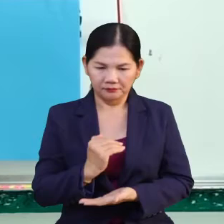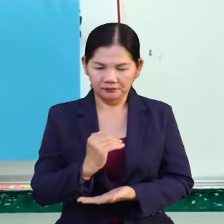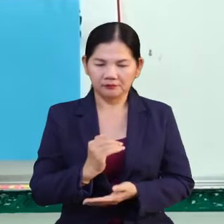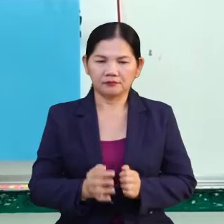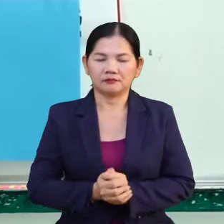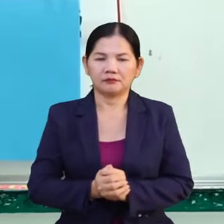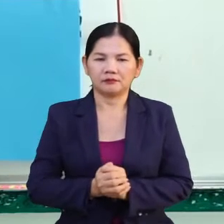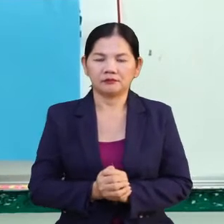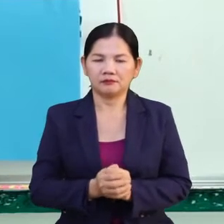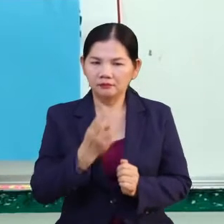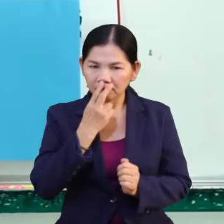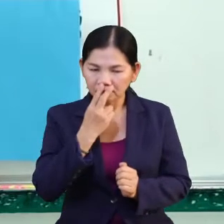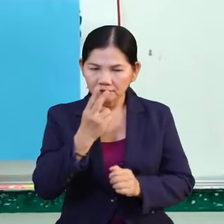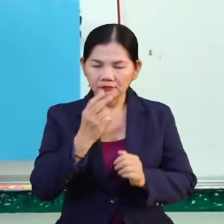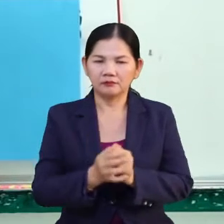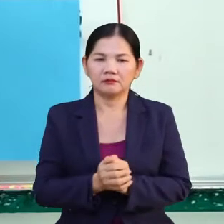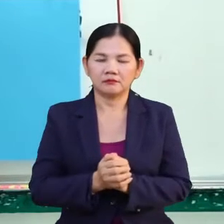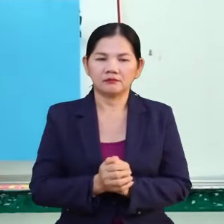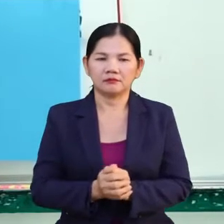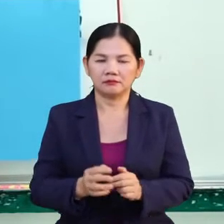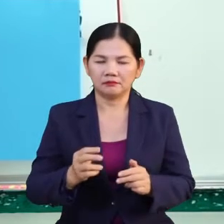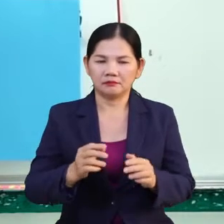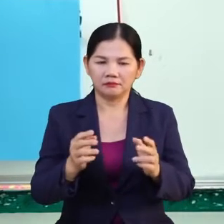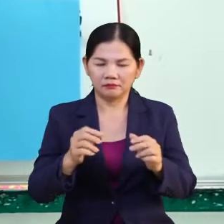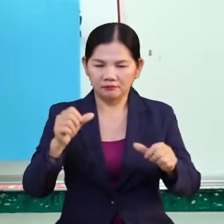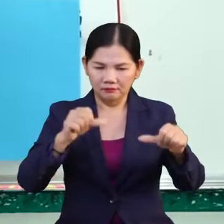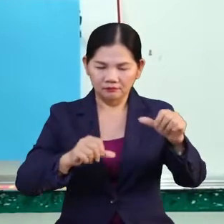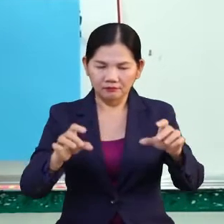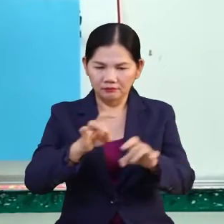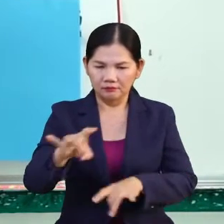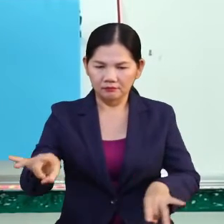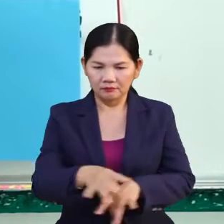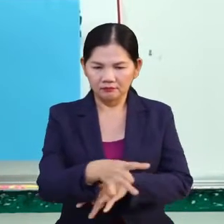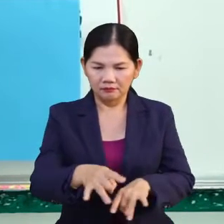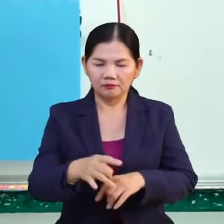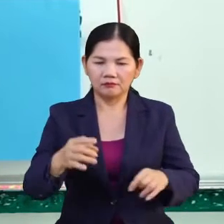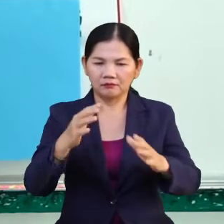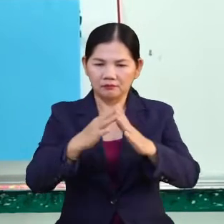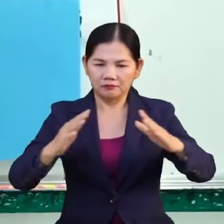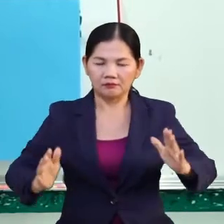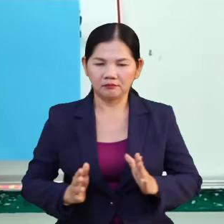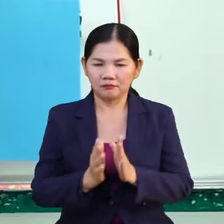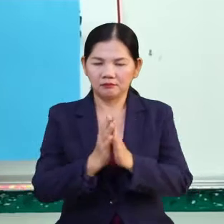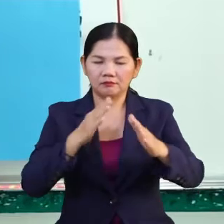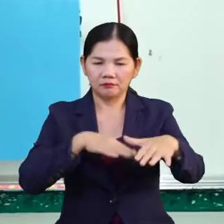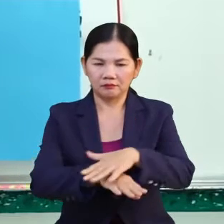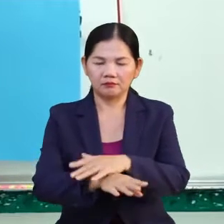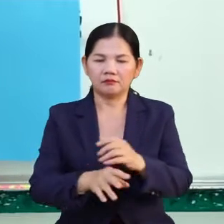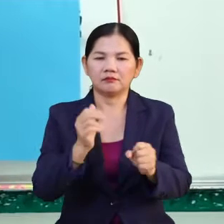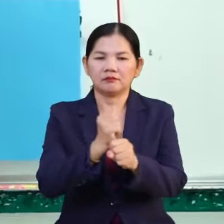ចាអញ្ចឹងកូនឃើញទេអំពើល្អរបស់ណាម្នាក់នៅពេលដែលគេចូលវត្តគេតែងធ្វើម៉េចកូន